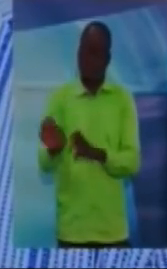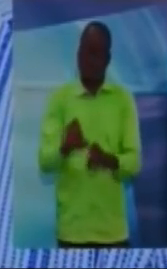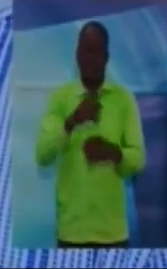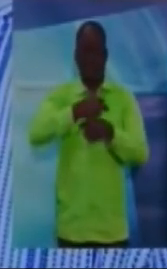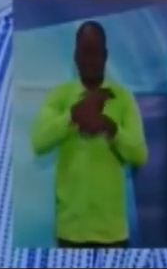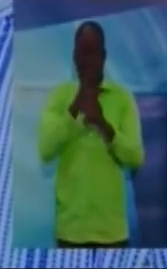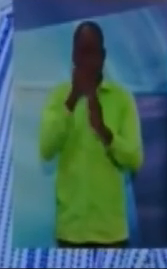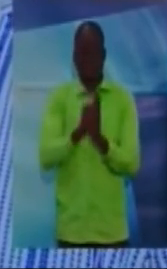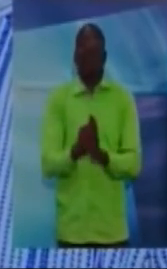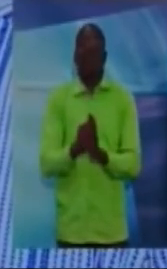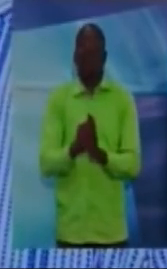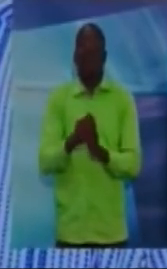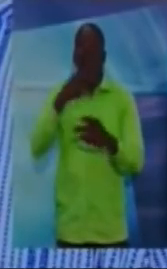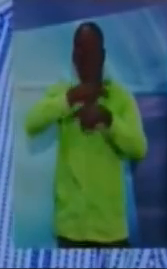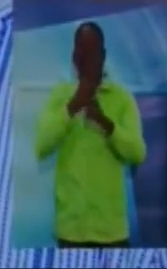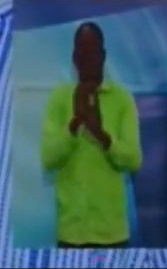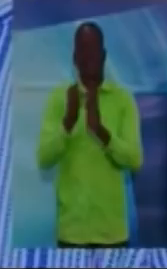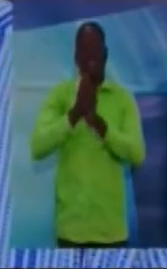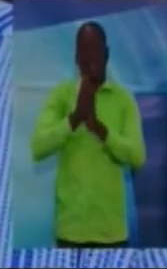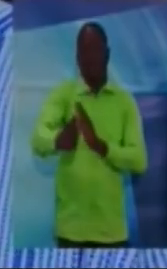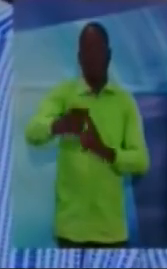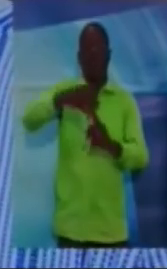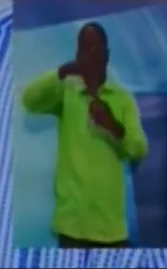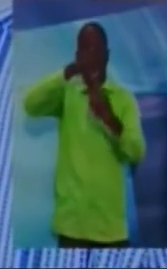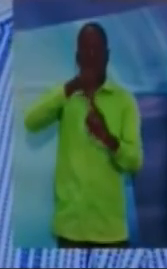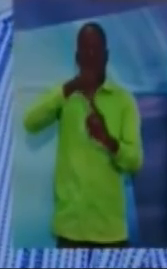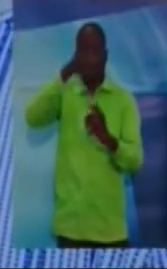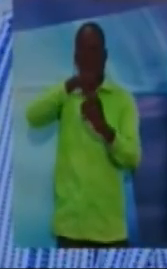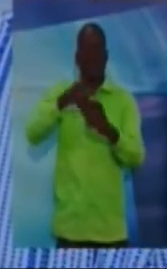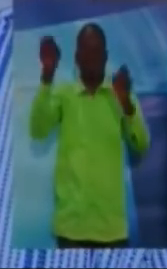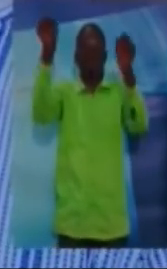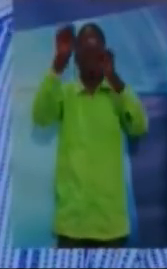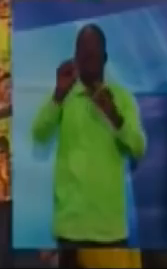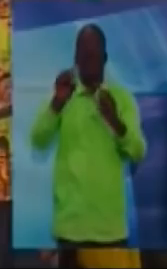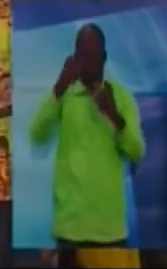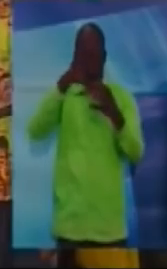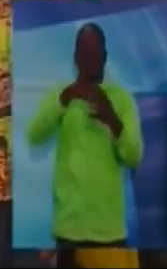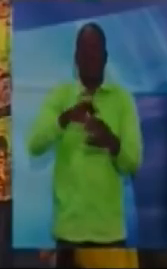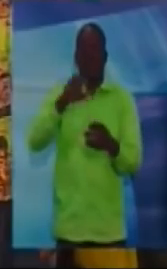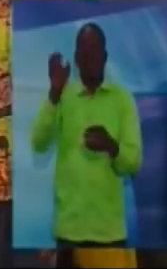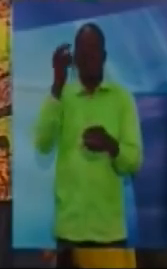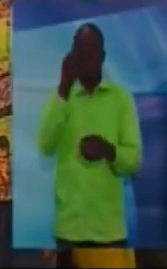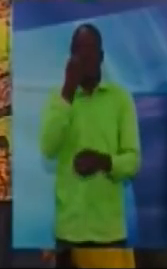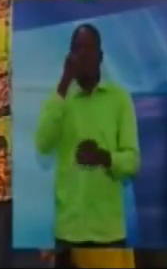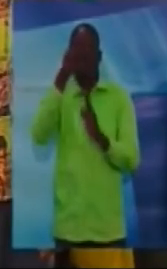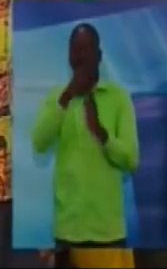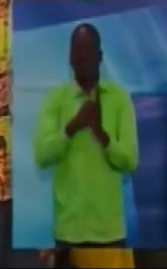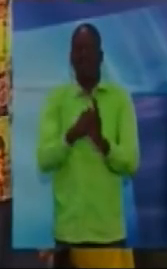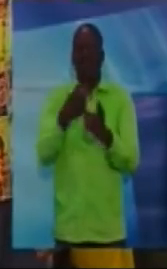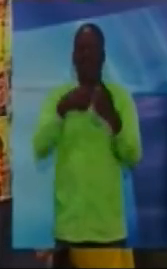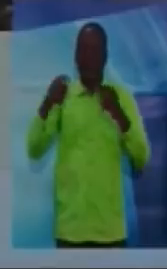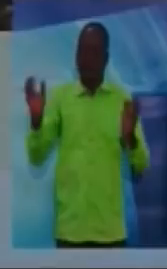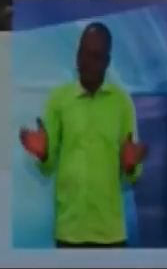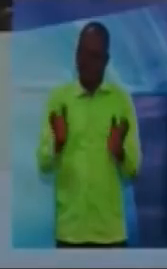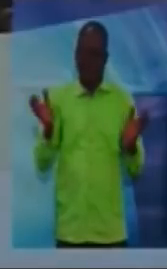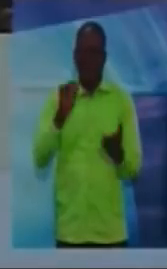ce produit-là a des qualités exceptionnelles dans le cadre donc de la nutrition. Donc nous sommes venus encourager